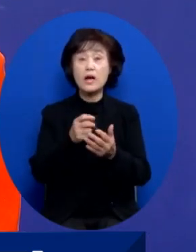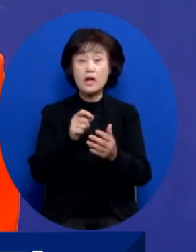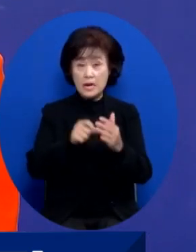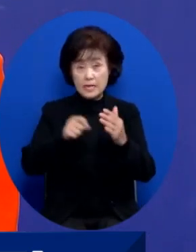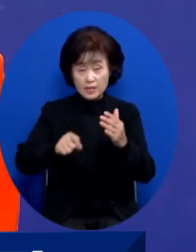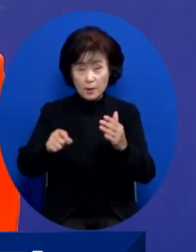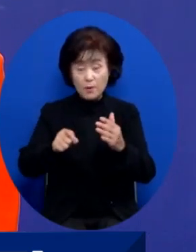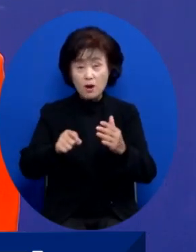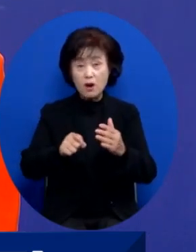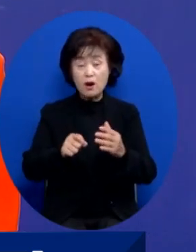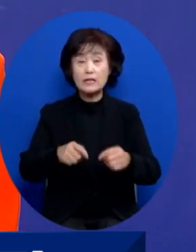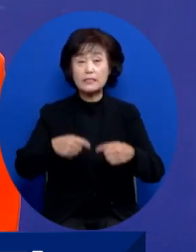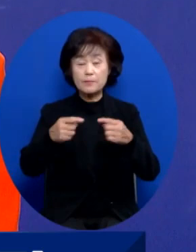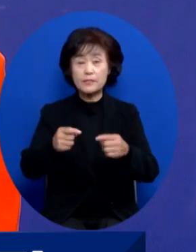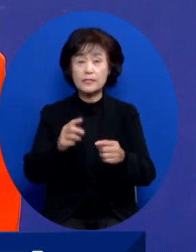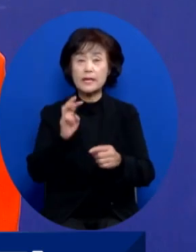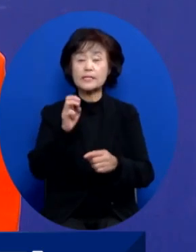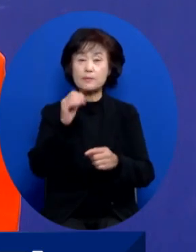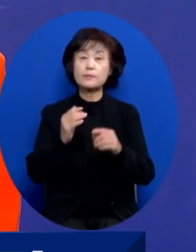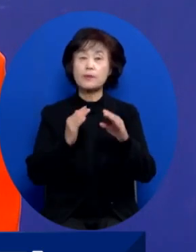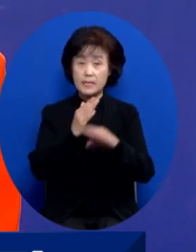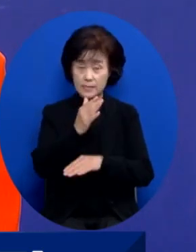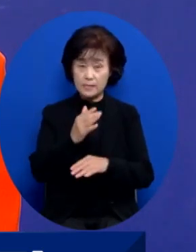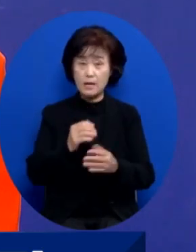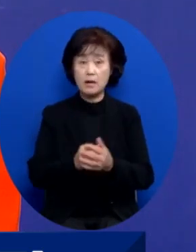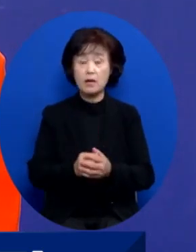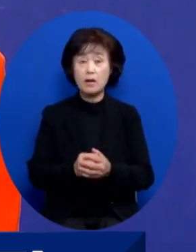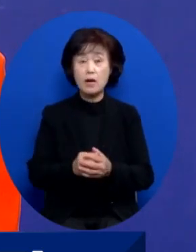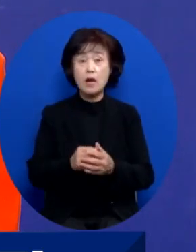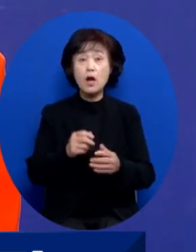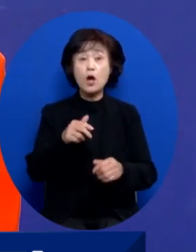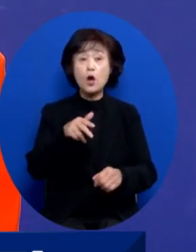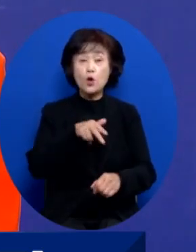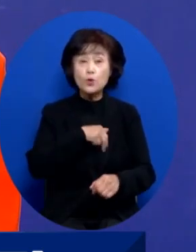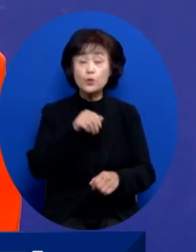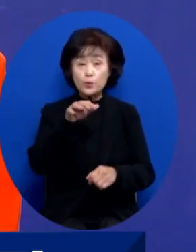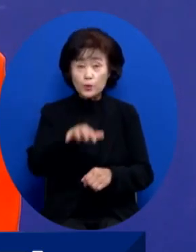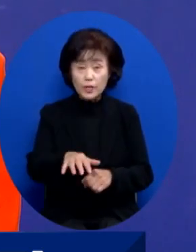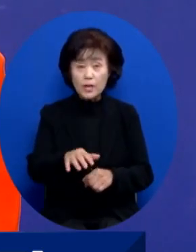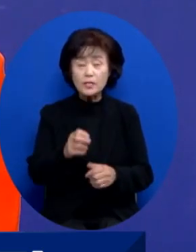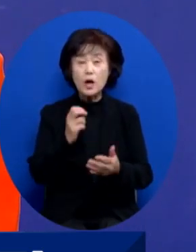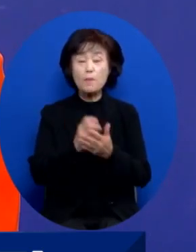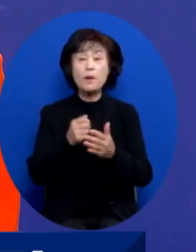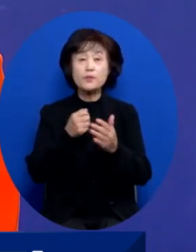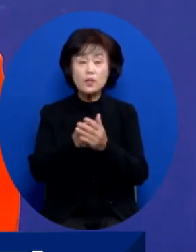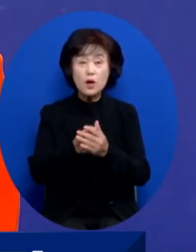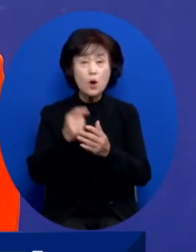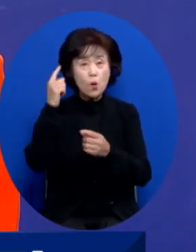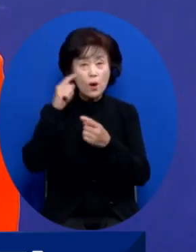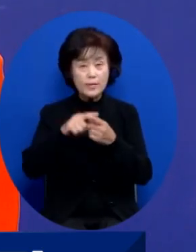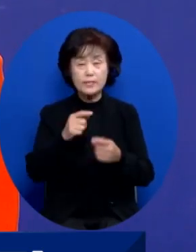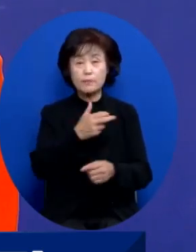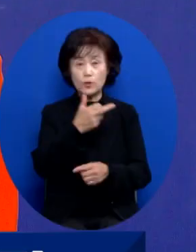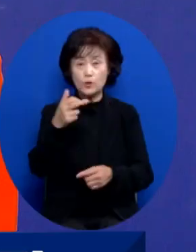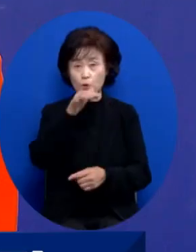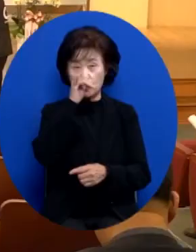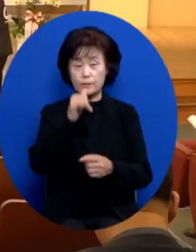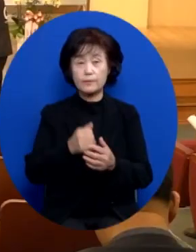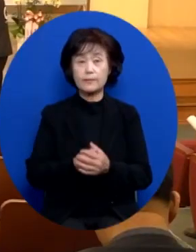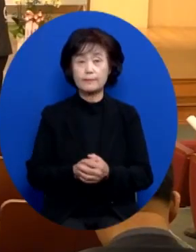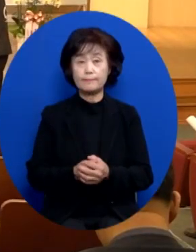이어 국회의원들도 참여해 종교시설 활용에 필요한 법적 근거 마련에 기대를 모으고 있습니다. 김인혜 기자입니다.